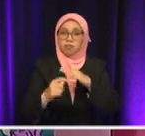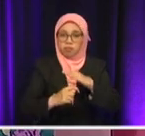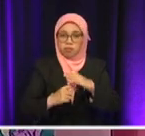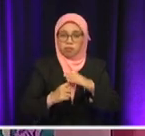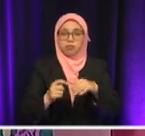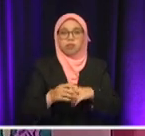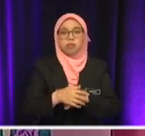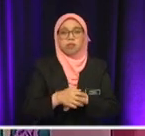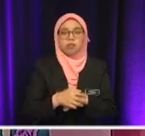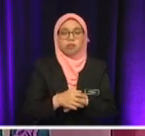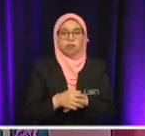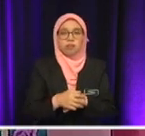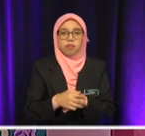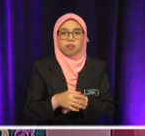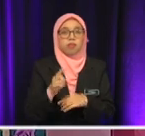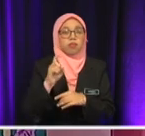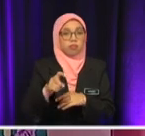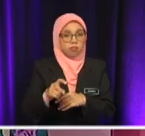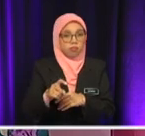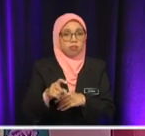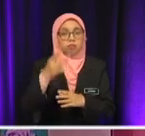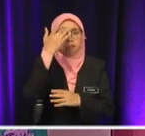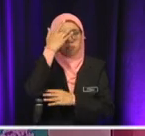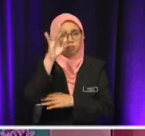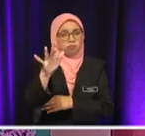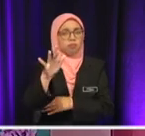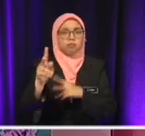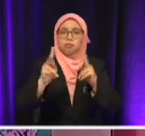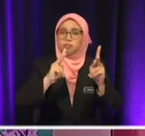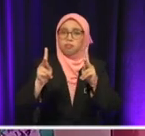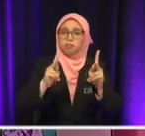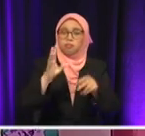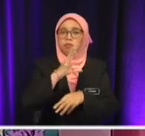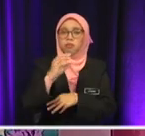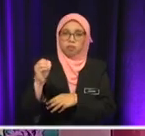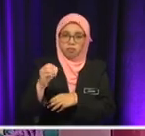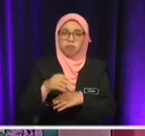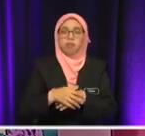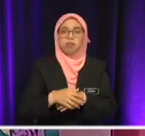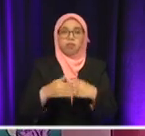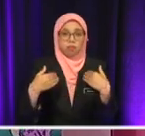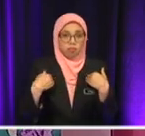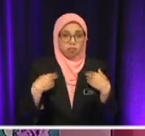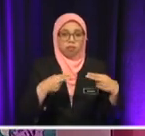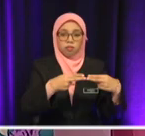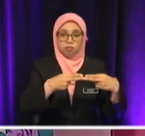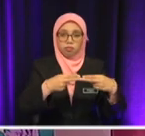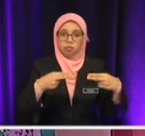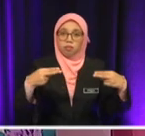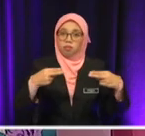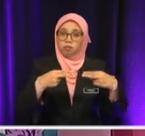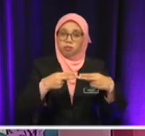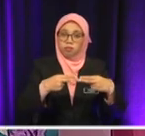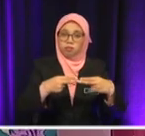tiga, mesti pandai berkomunikasi dan mewujudkan hubungan kekeluargaan dan juga hubungan dengan